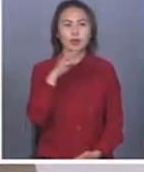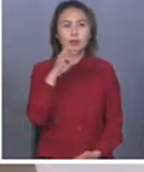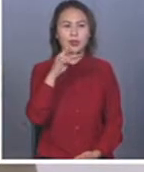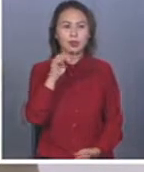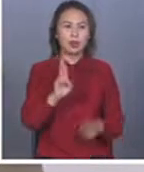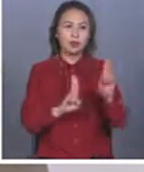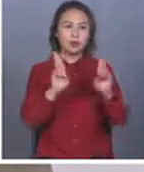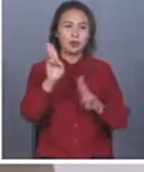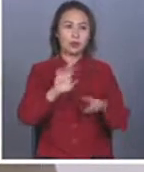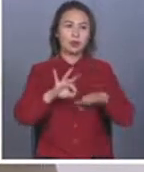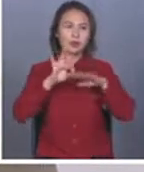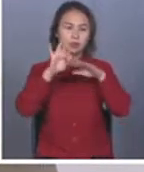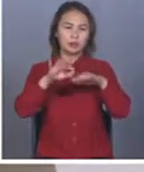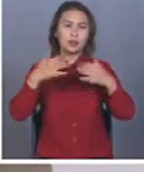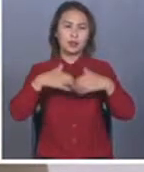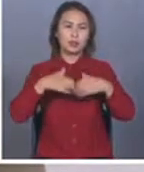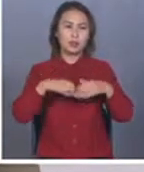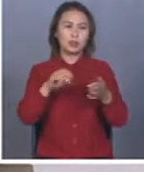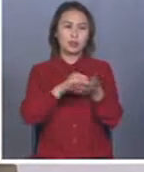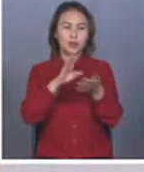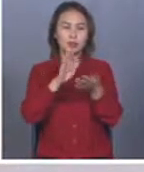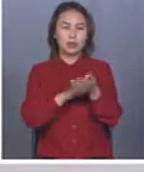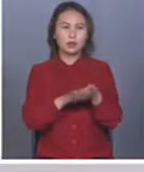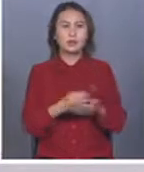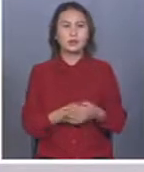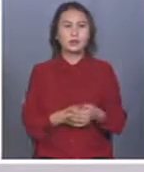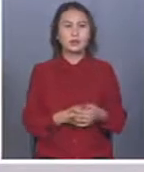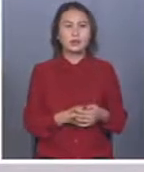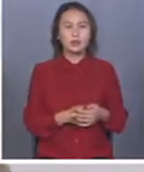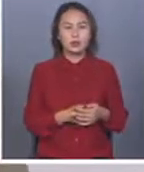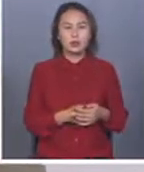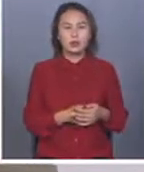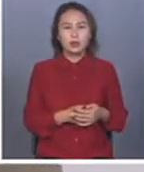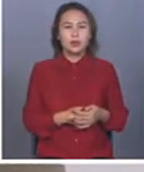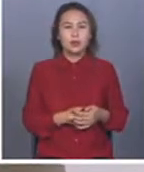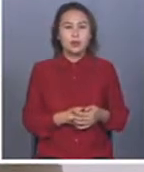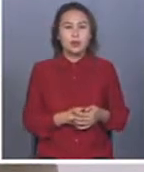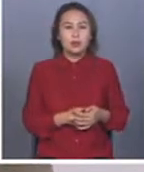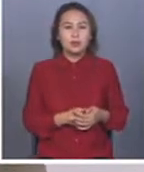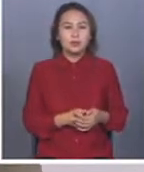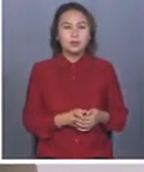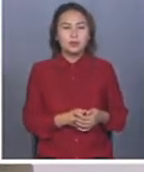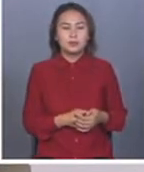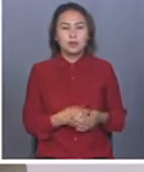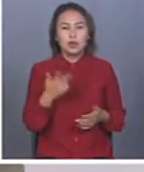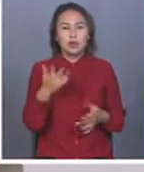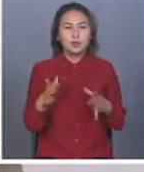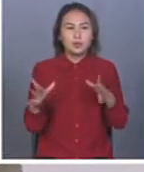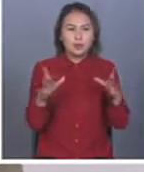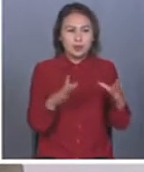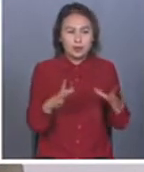арқылы есептер шығарып көрейік. Біздің жағдайда мәтін есеп шығарып көреміз. Оқиық. 3 пиццаның